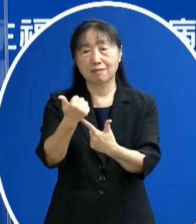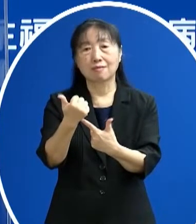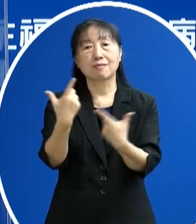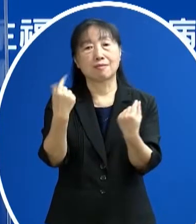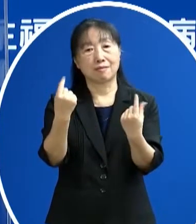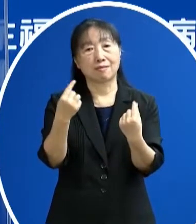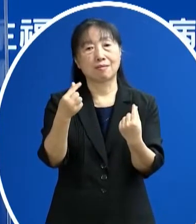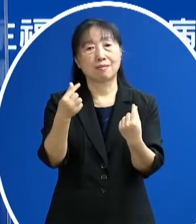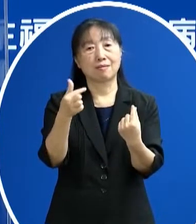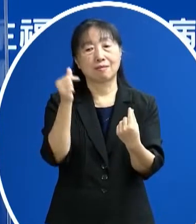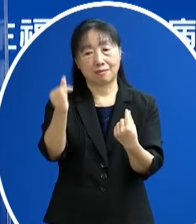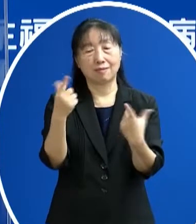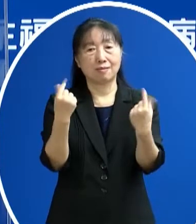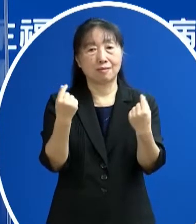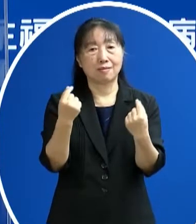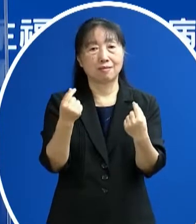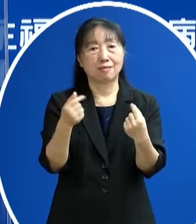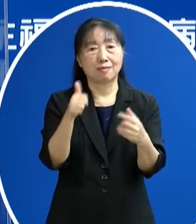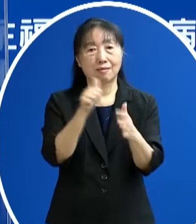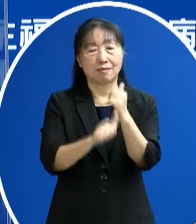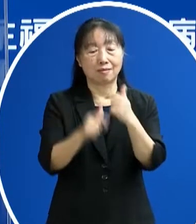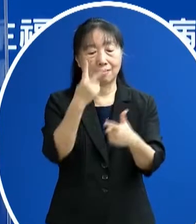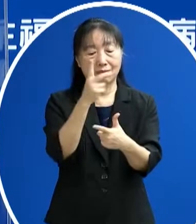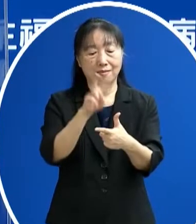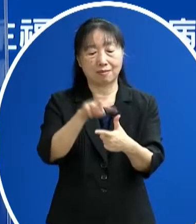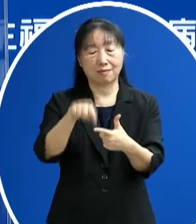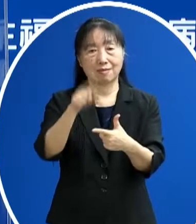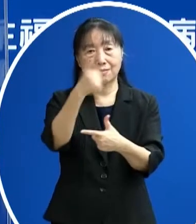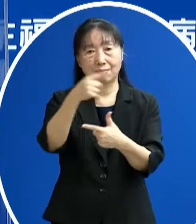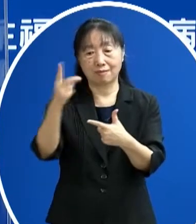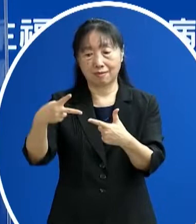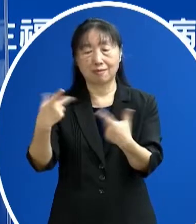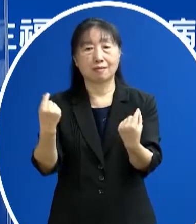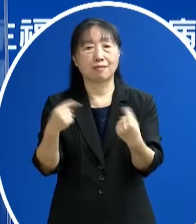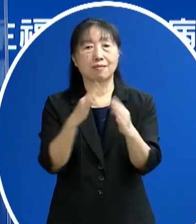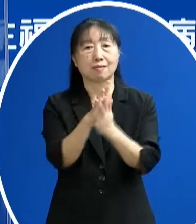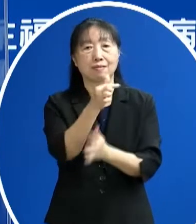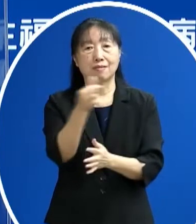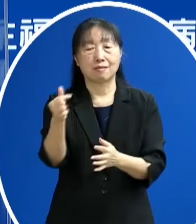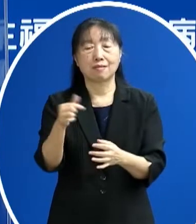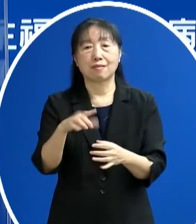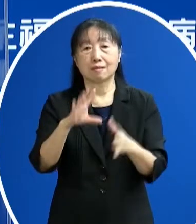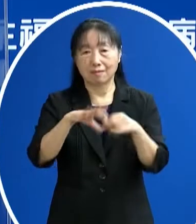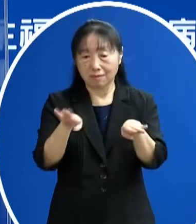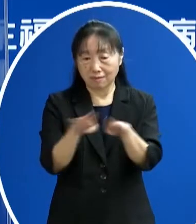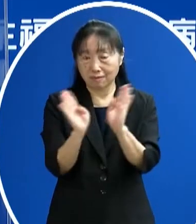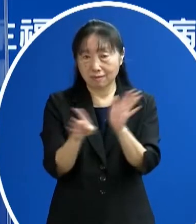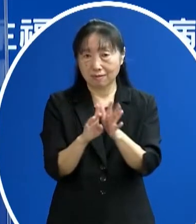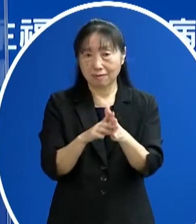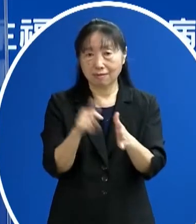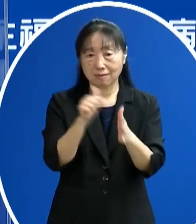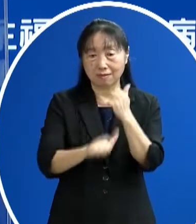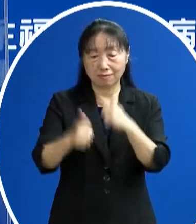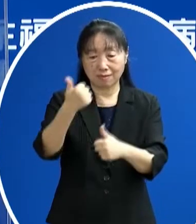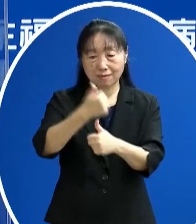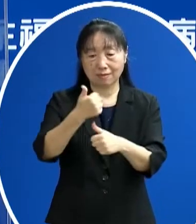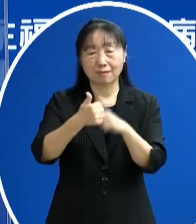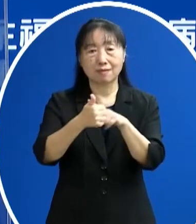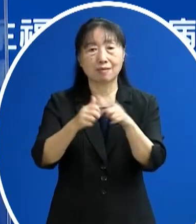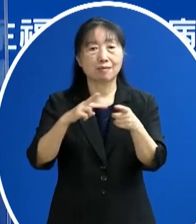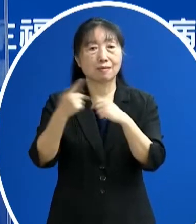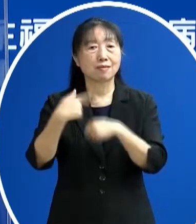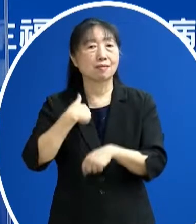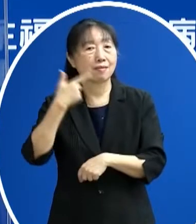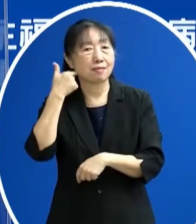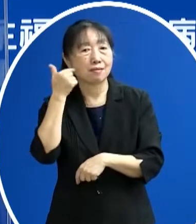出来是阳性，那他相对因为在一开始的时候长子啊就跟他爸爸哈都